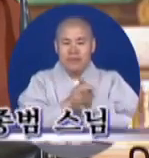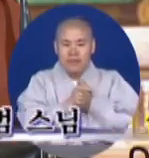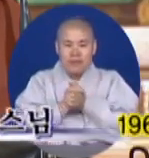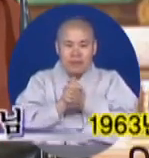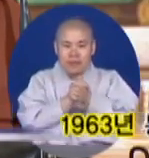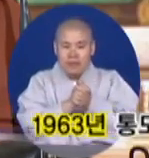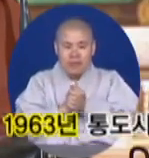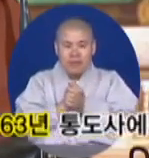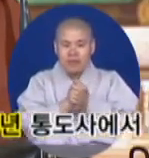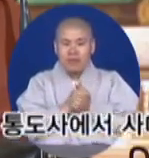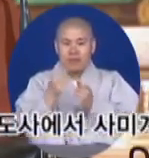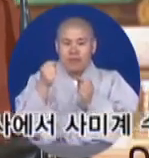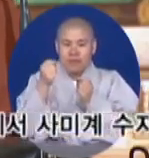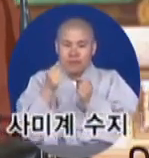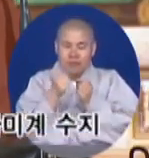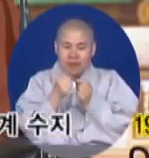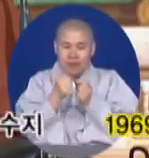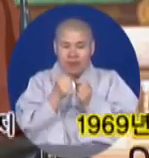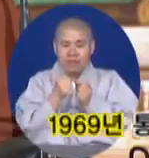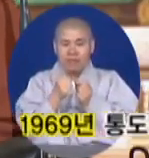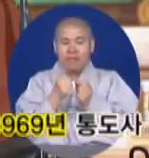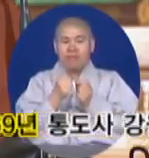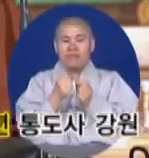친근하는 겁니다. 친하고 가까이 하는 거.